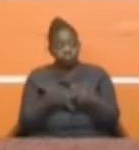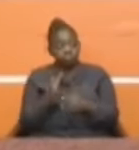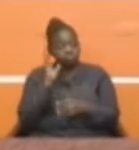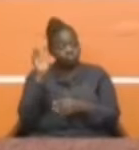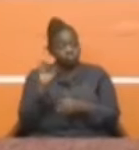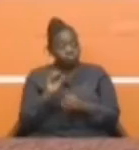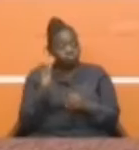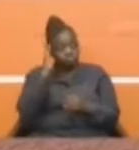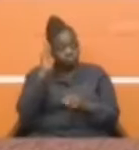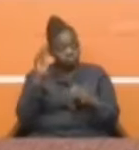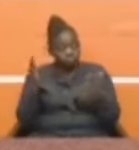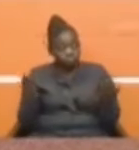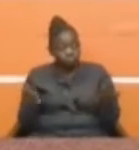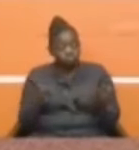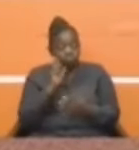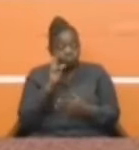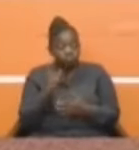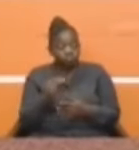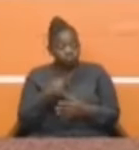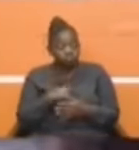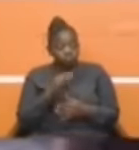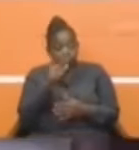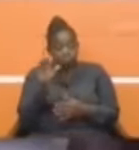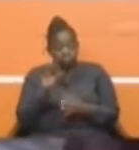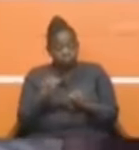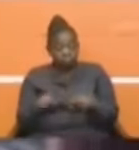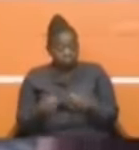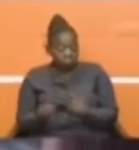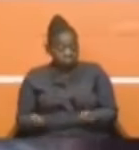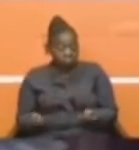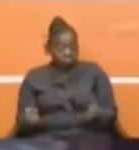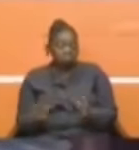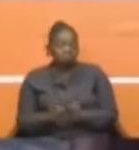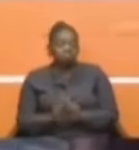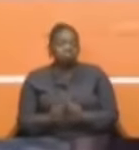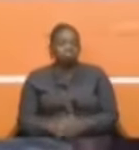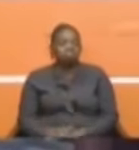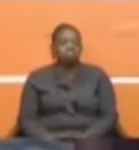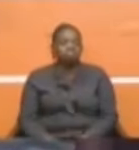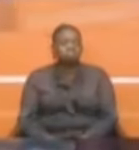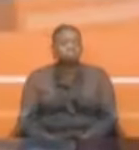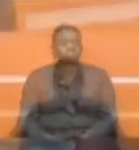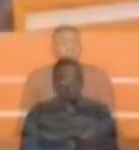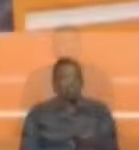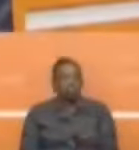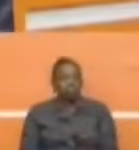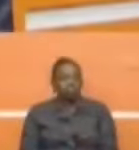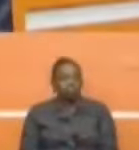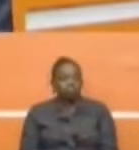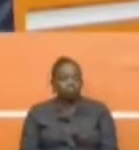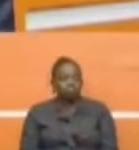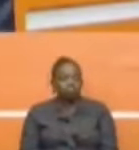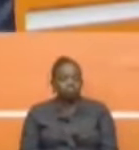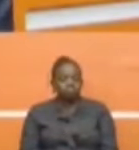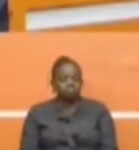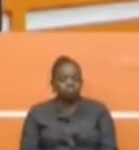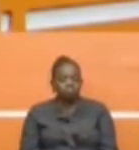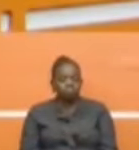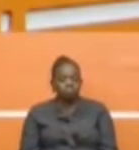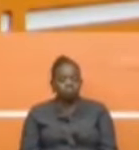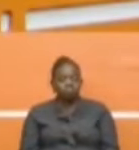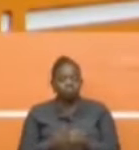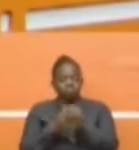sibawulizangako simayingirire sisuubira nti nja kuddayo kiza were yakusakidde gule nkulwa Bukedde TV ate